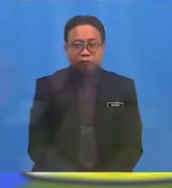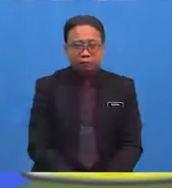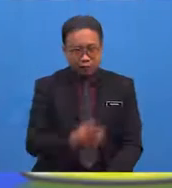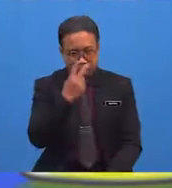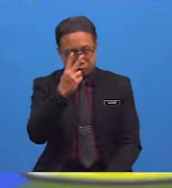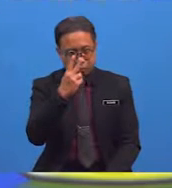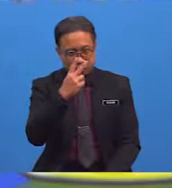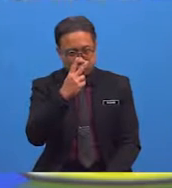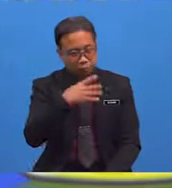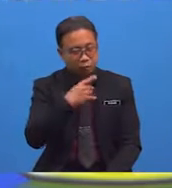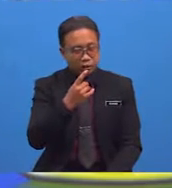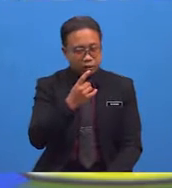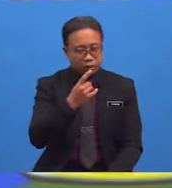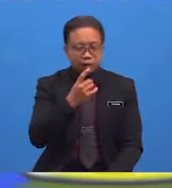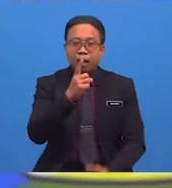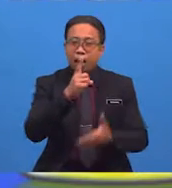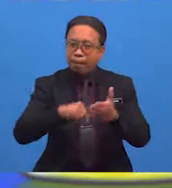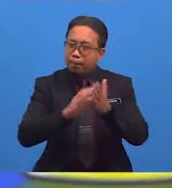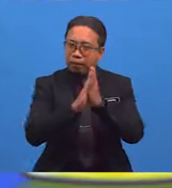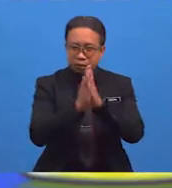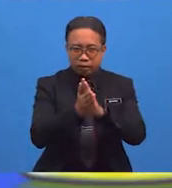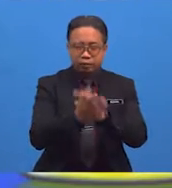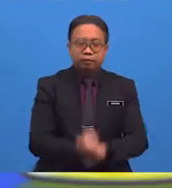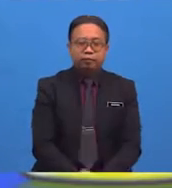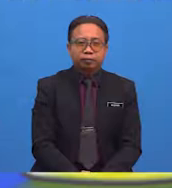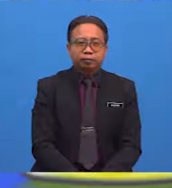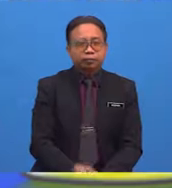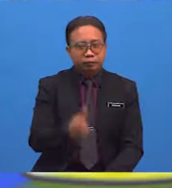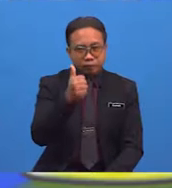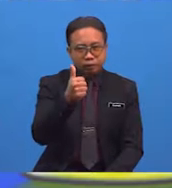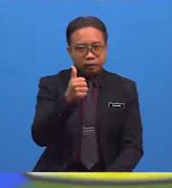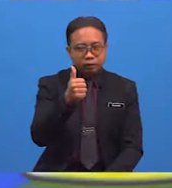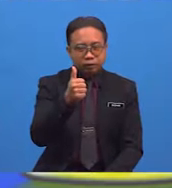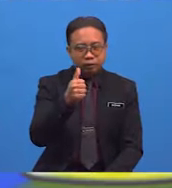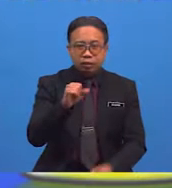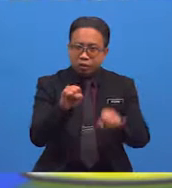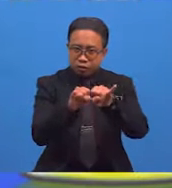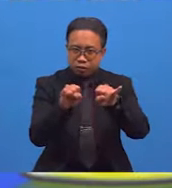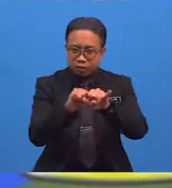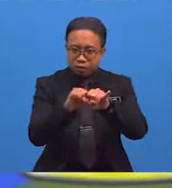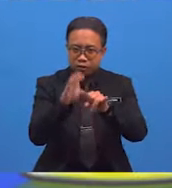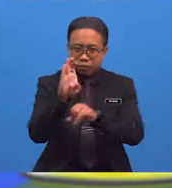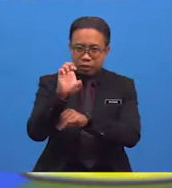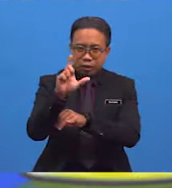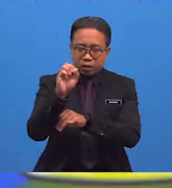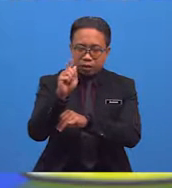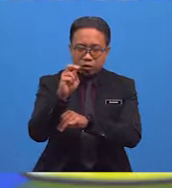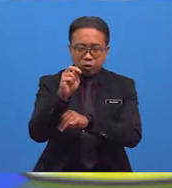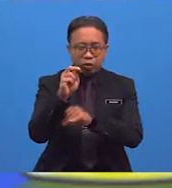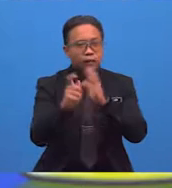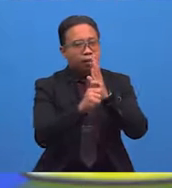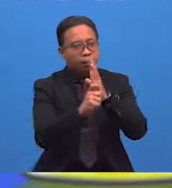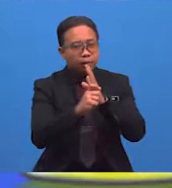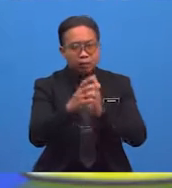Menarik tak? Apa yang sebenarnya berlaku? Bagus! Saiz belon itu bertambah kerana